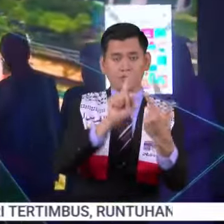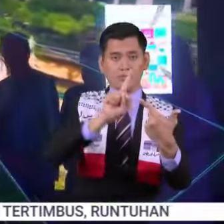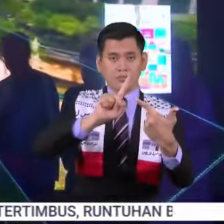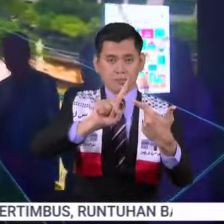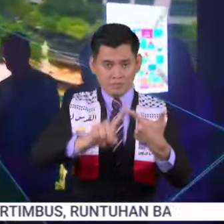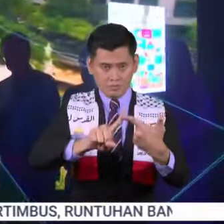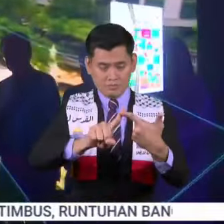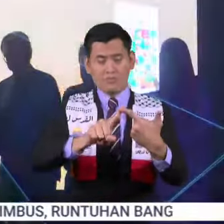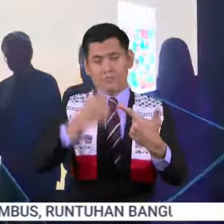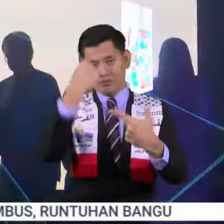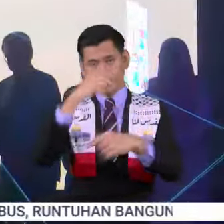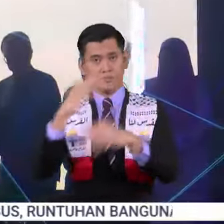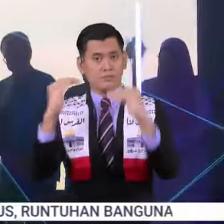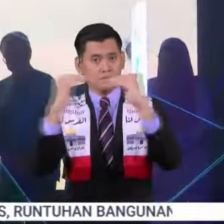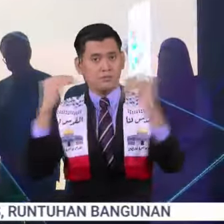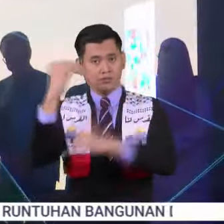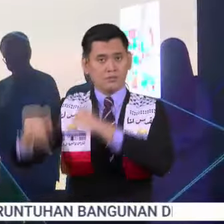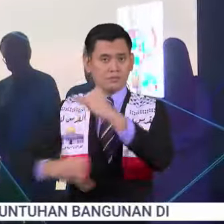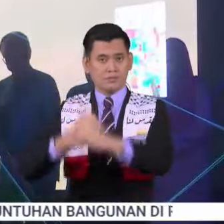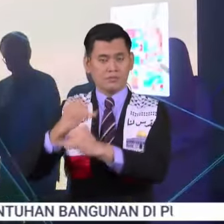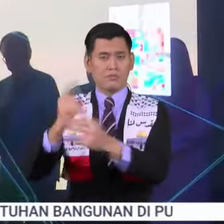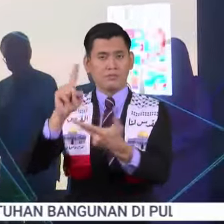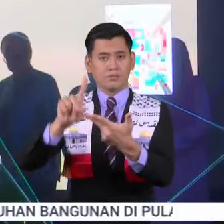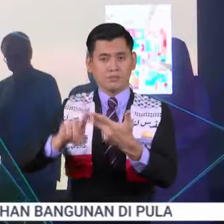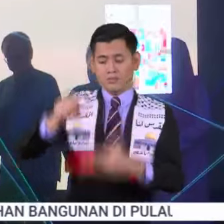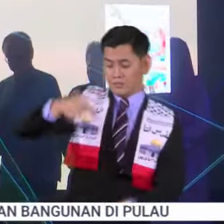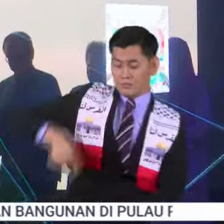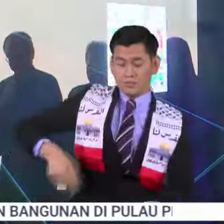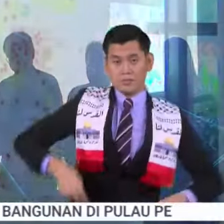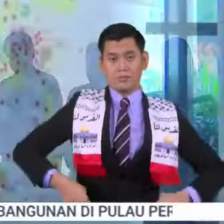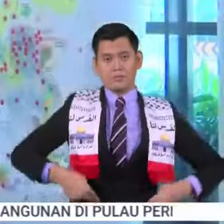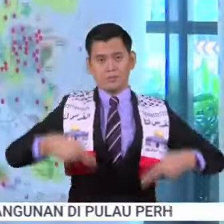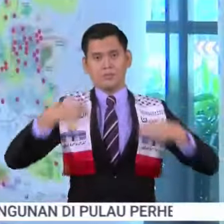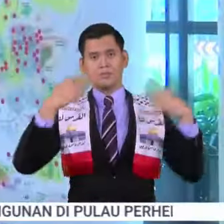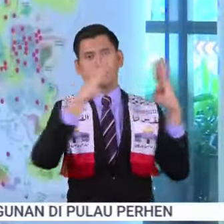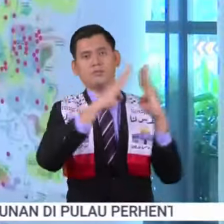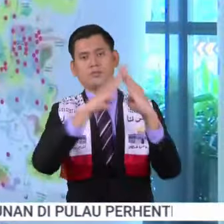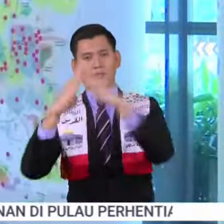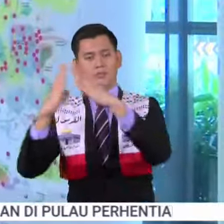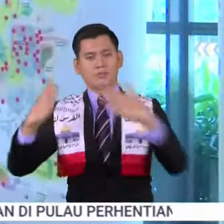bertaraf antarabangsa serta jaminan kualiti hidup bandar raya sejahtera.